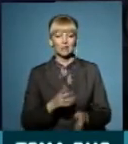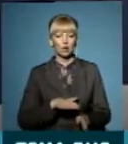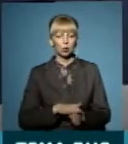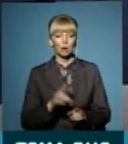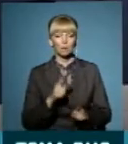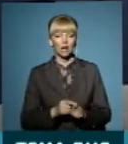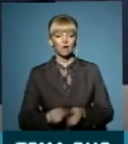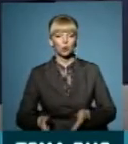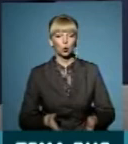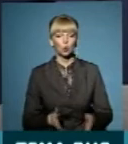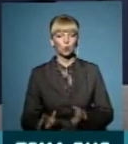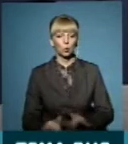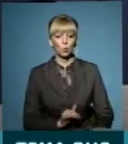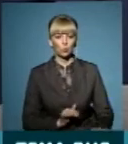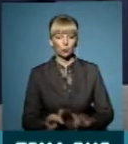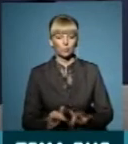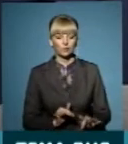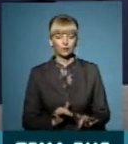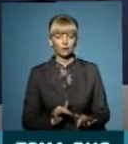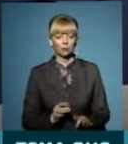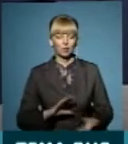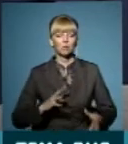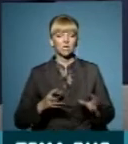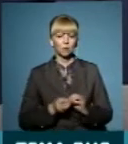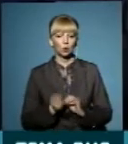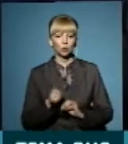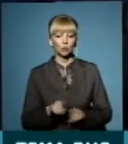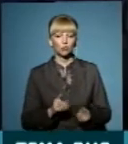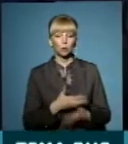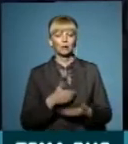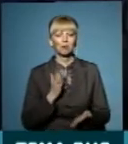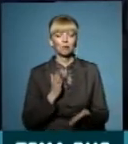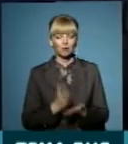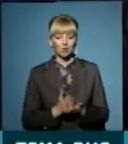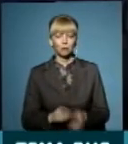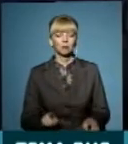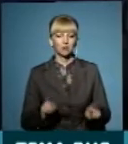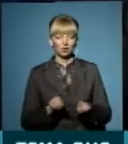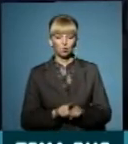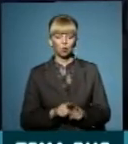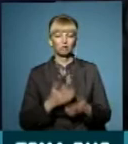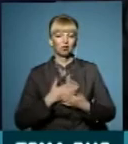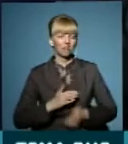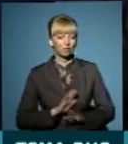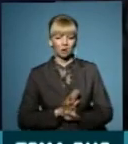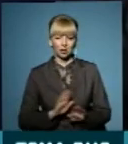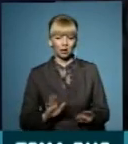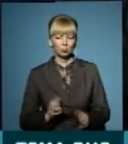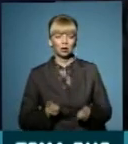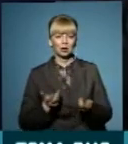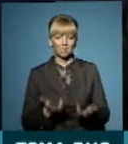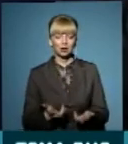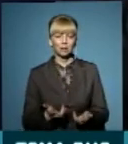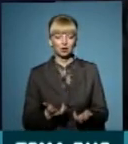недотримання правил дорожнього руху. І от призводить до того, що ми маємо таку неприємну